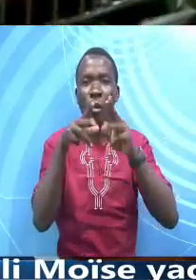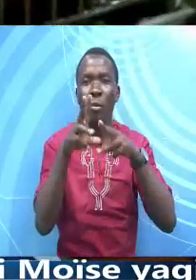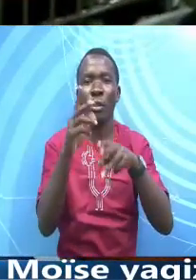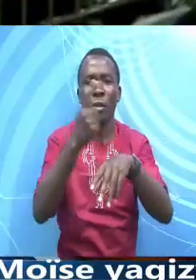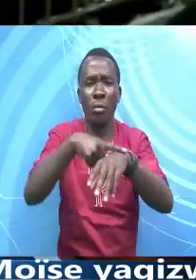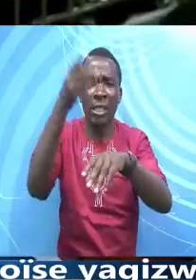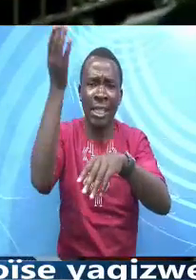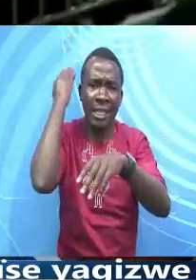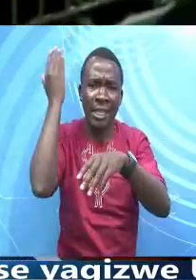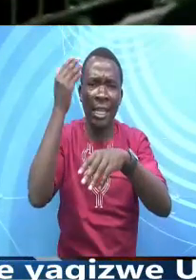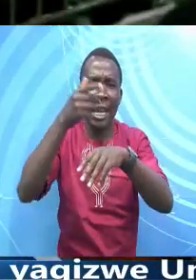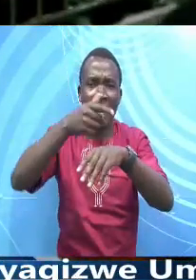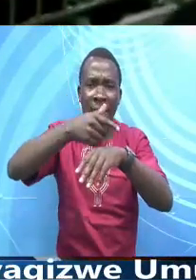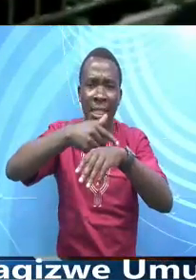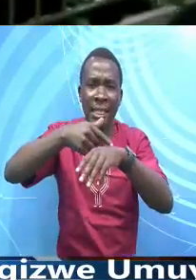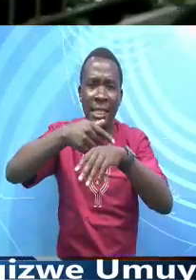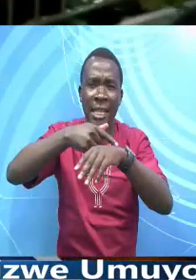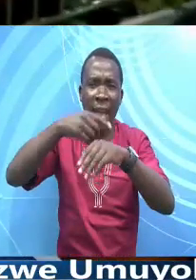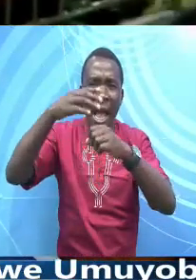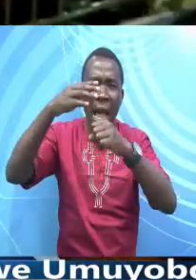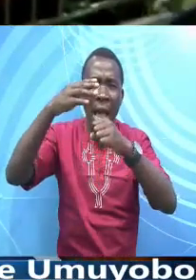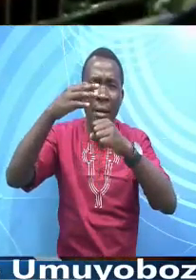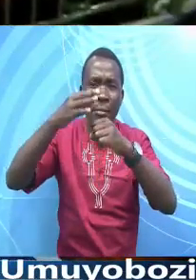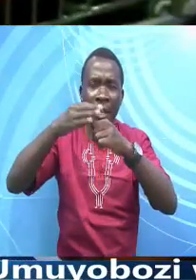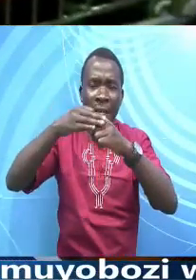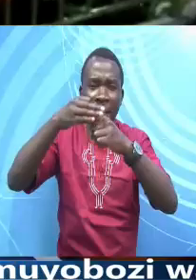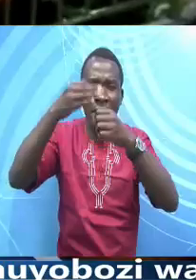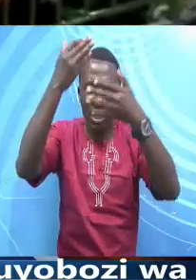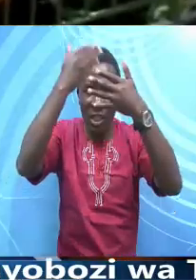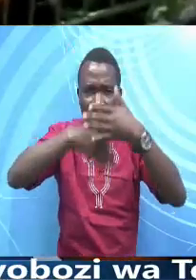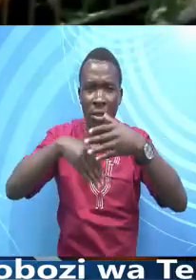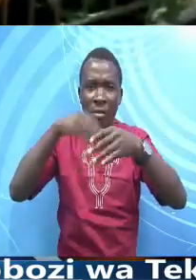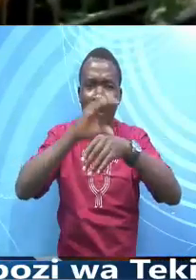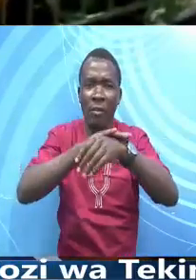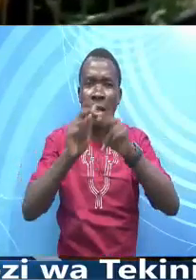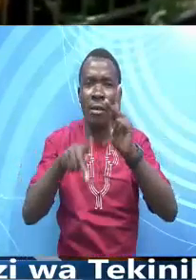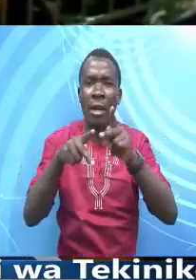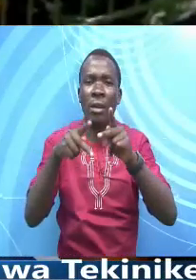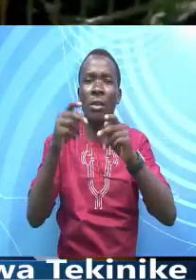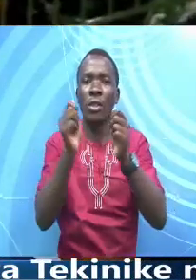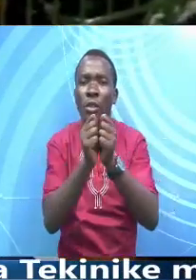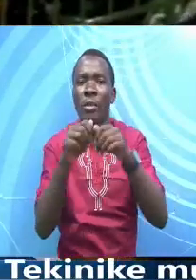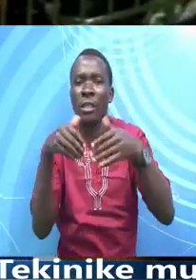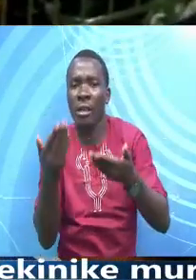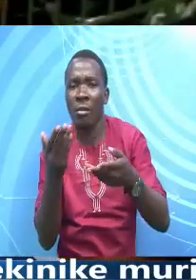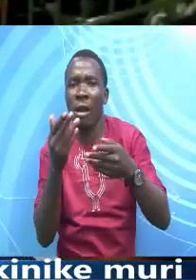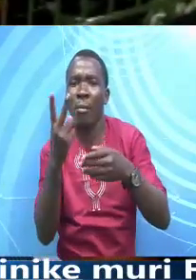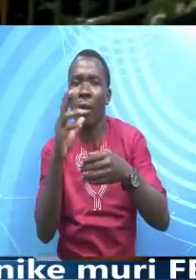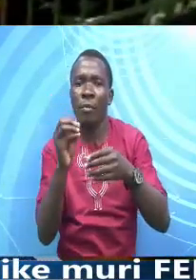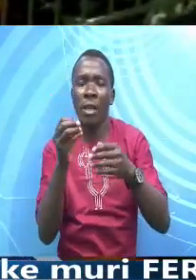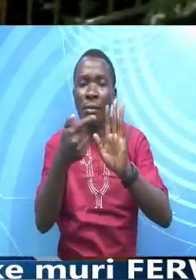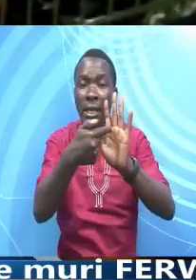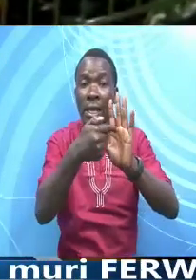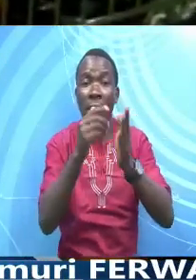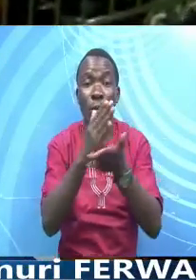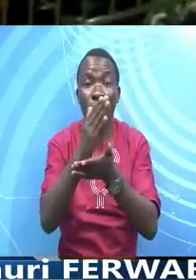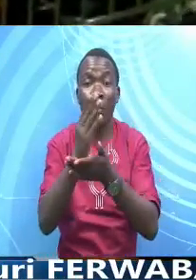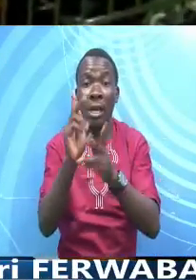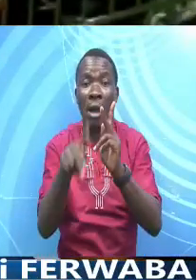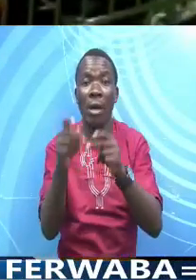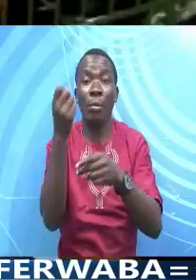yashize bikiri saa mbiri twafataga abantu batarenze 10-20 bigaragara ko abantu mu by'ukuri barimo bagenda bumva